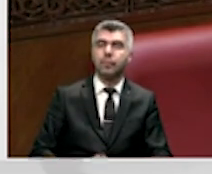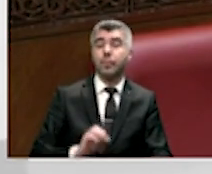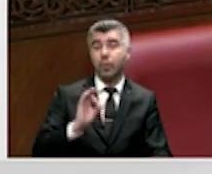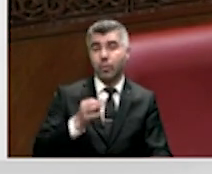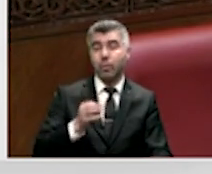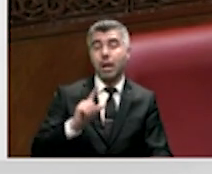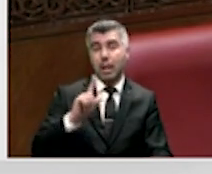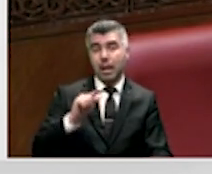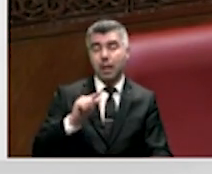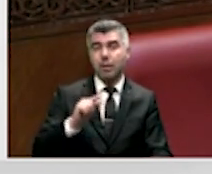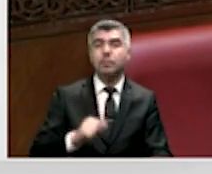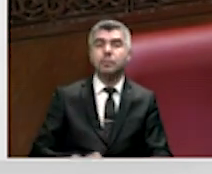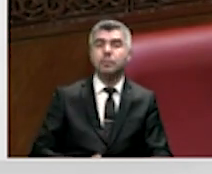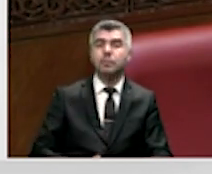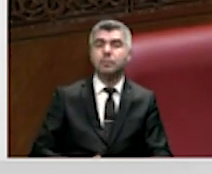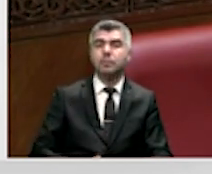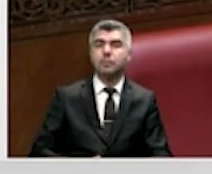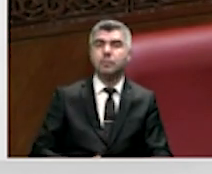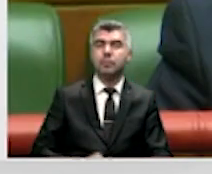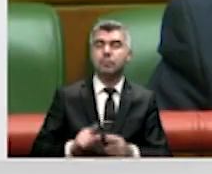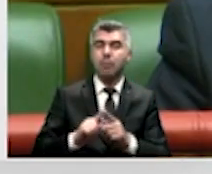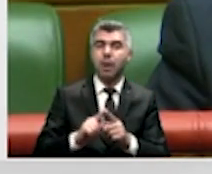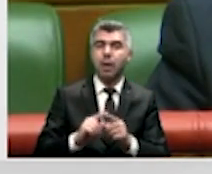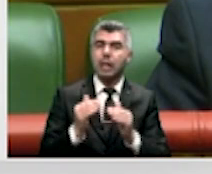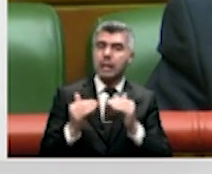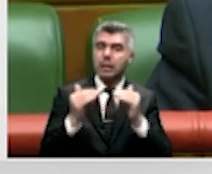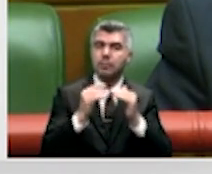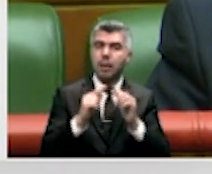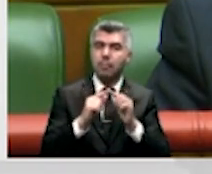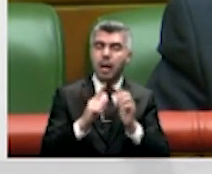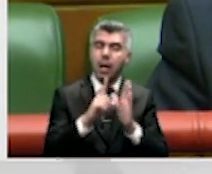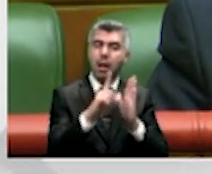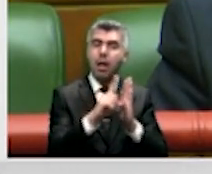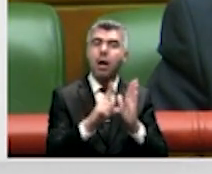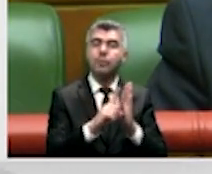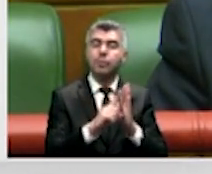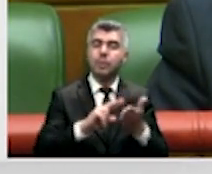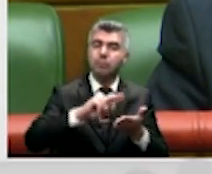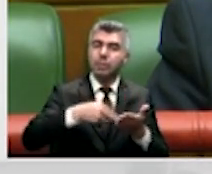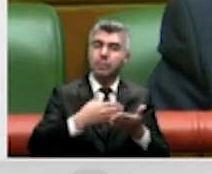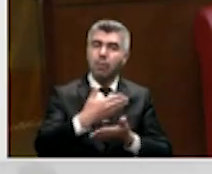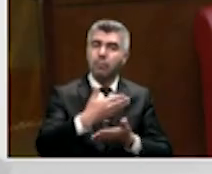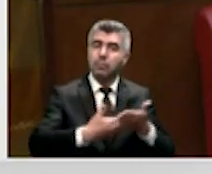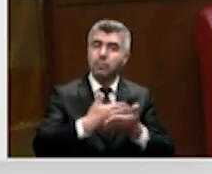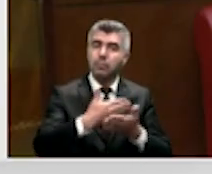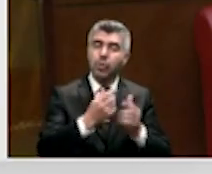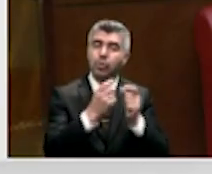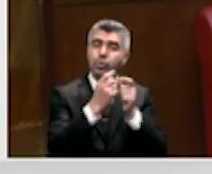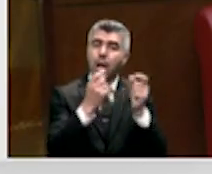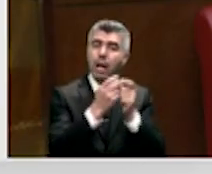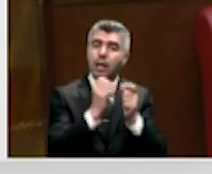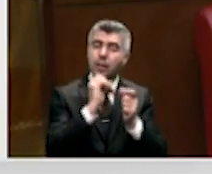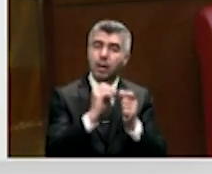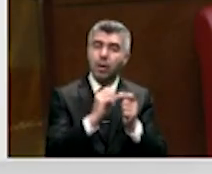كاين واحد الحرص على موائمه دفاتر تحملات صفقات الحراسه والنظافه مع